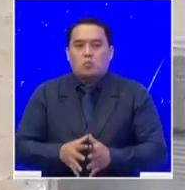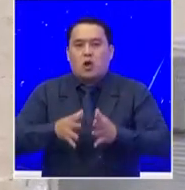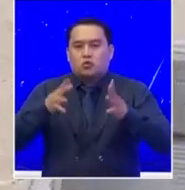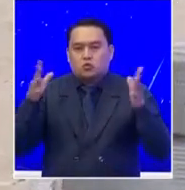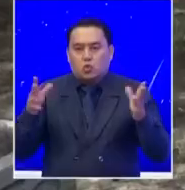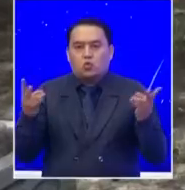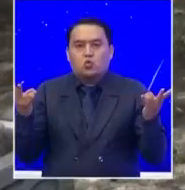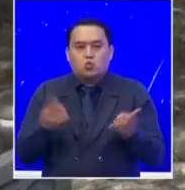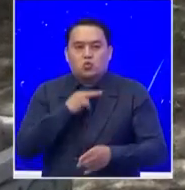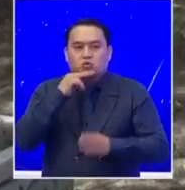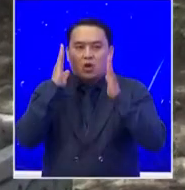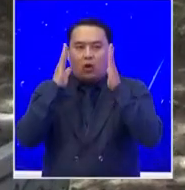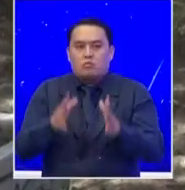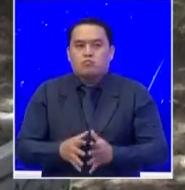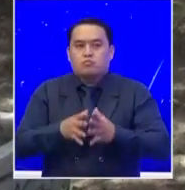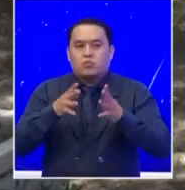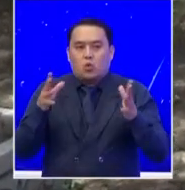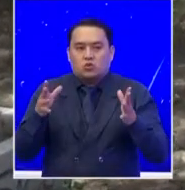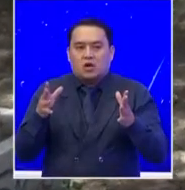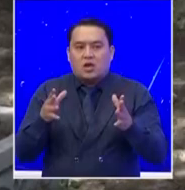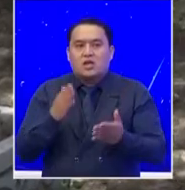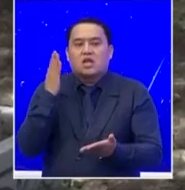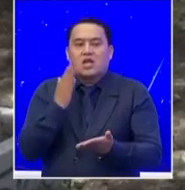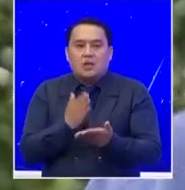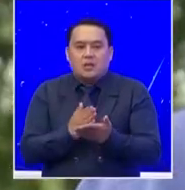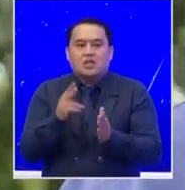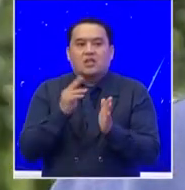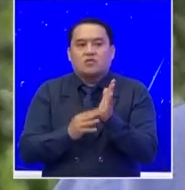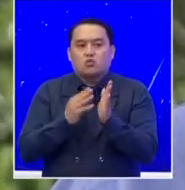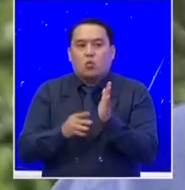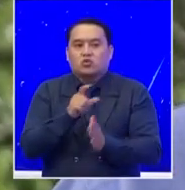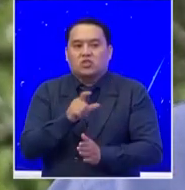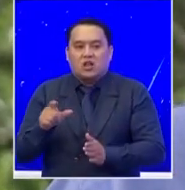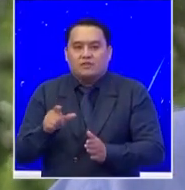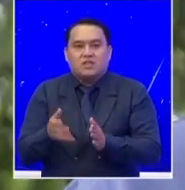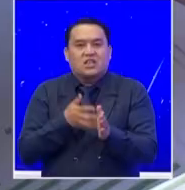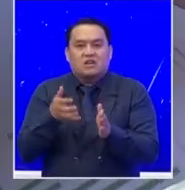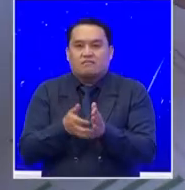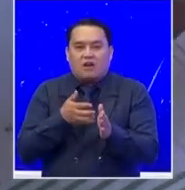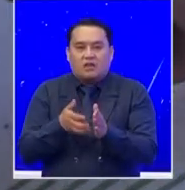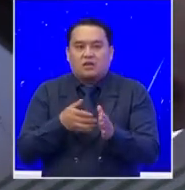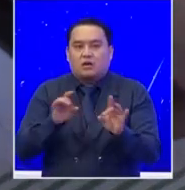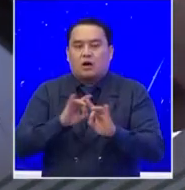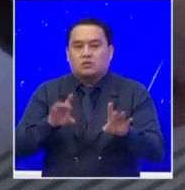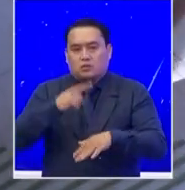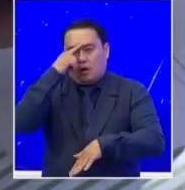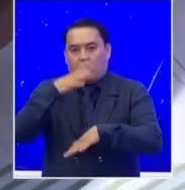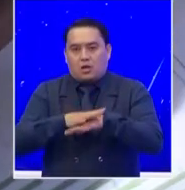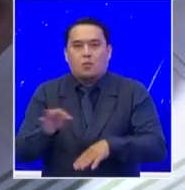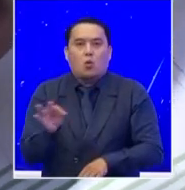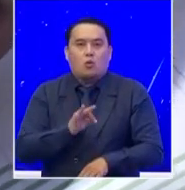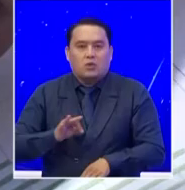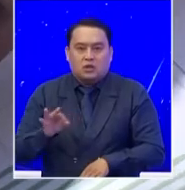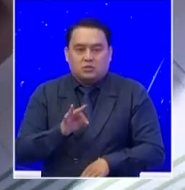необходимо задействовать как можно больше рабочей силы. Имеющихся 90 человек на объекте недостаточно, отметил заместитель акима Алматинской